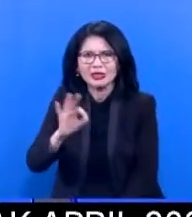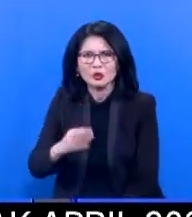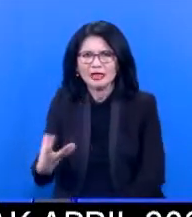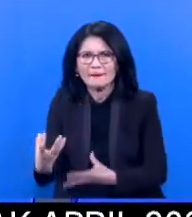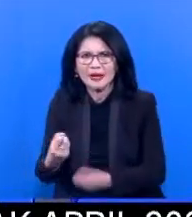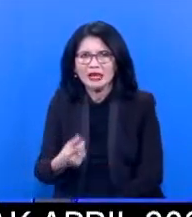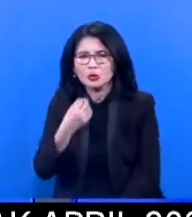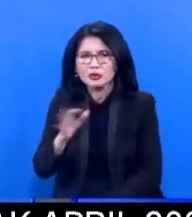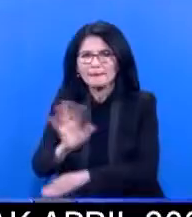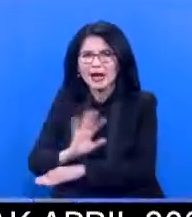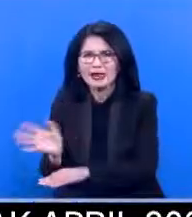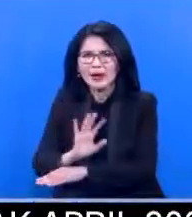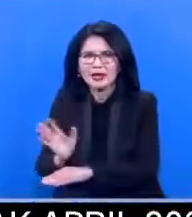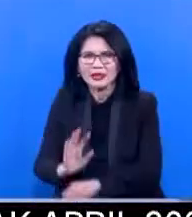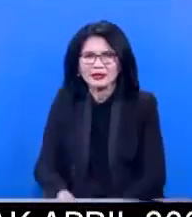Selatan.